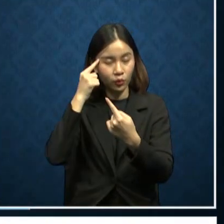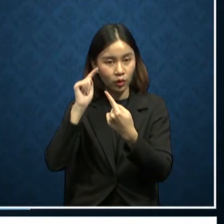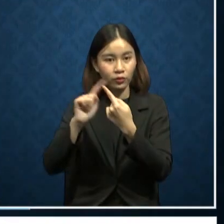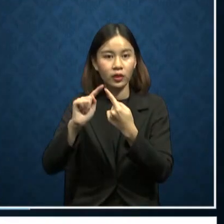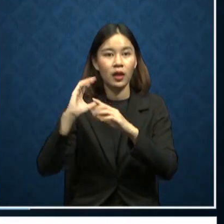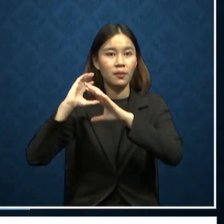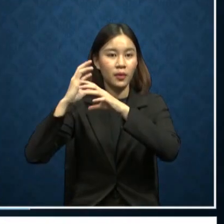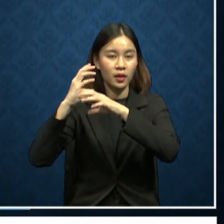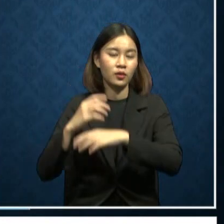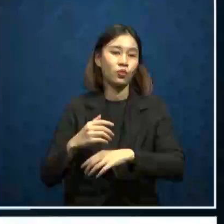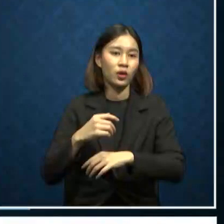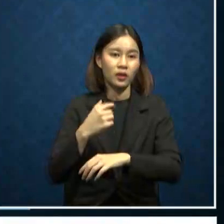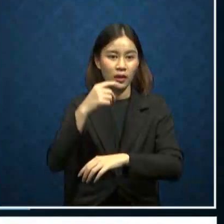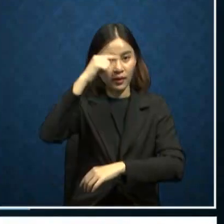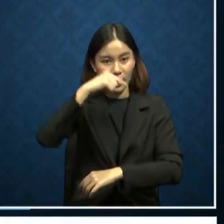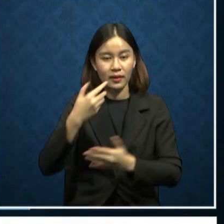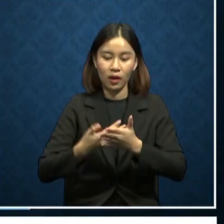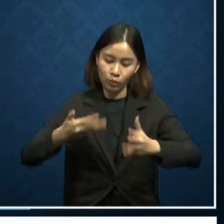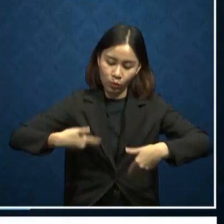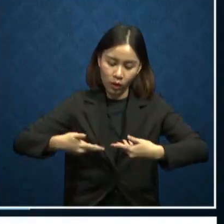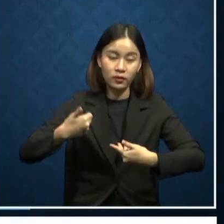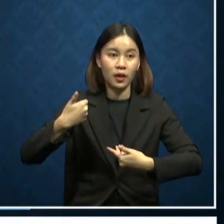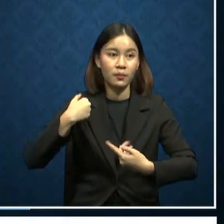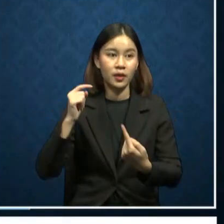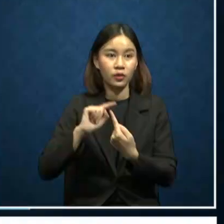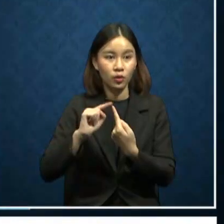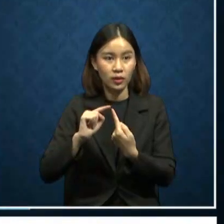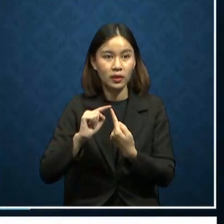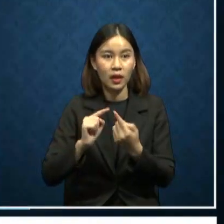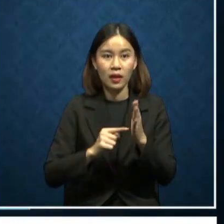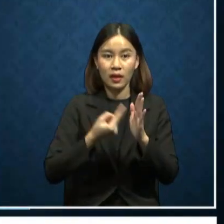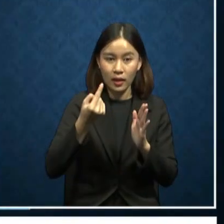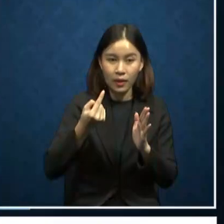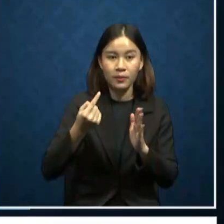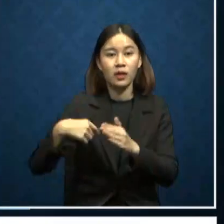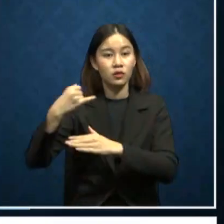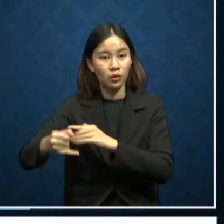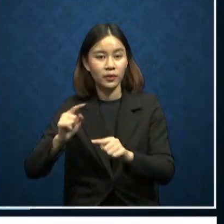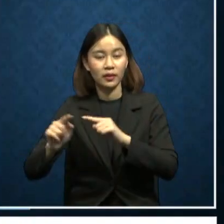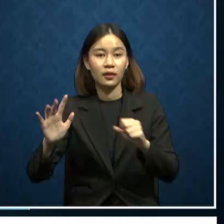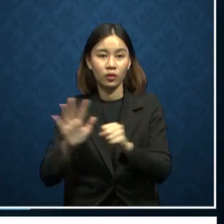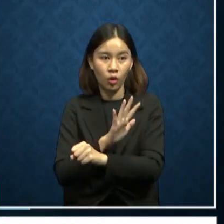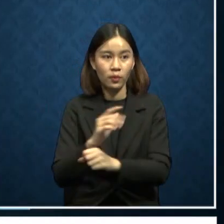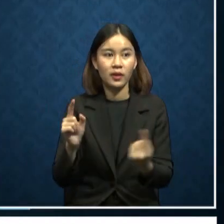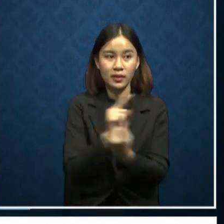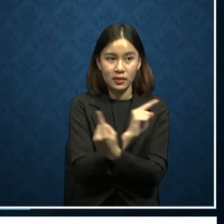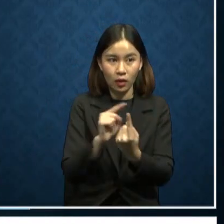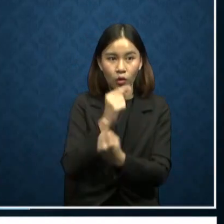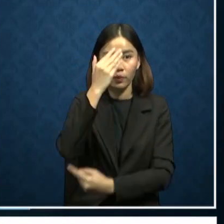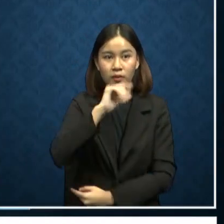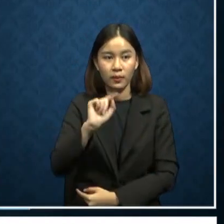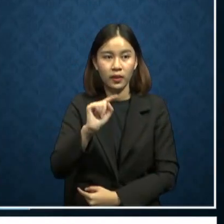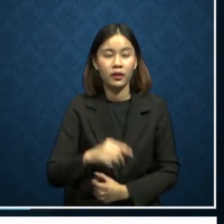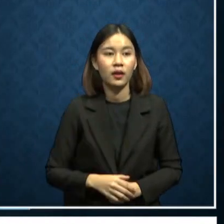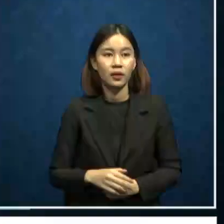ภาพยนตร์วิทัศน์ของไทยนั้นเกิดรายได้ทั้งส่วนที่เป็นต้นทางกลงทางปลายทางอย่างทั่วถึงด้านสังคมก็เพื่อที่จะ